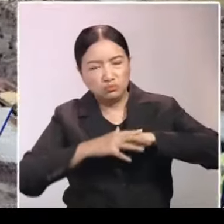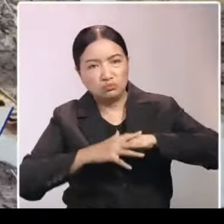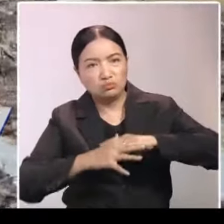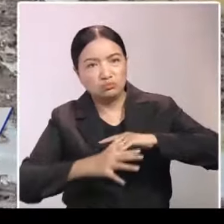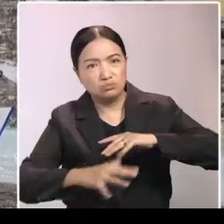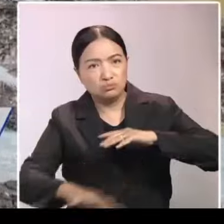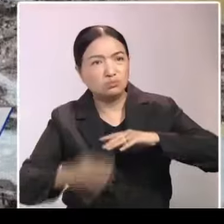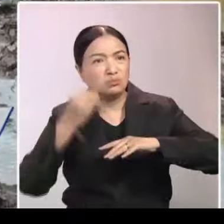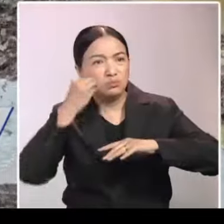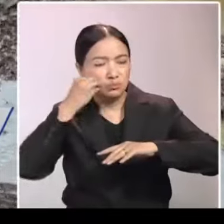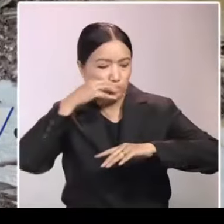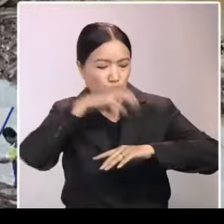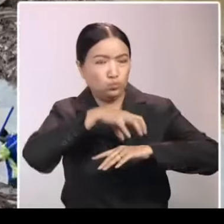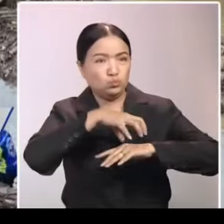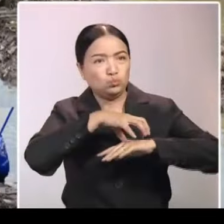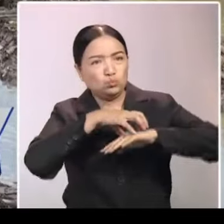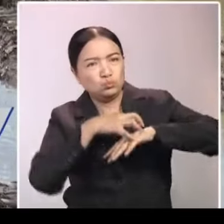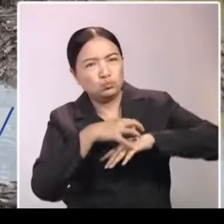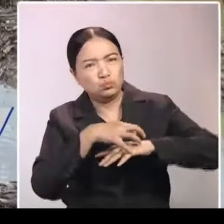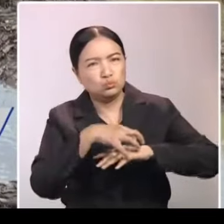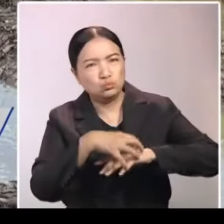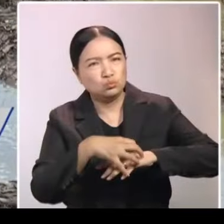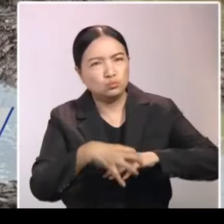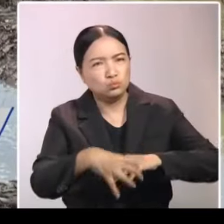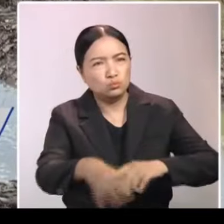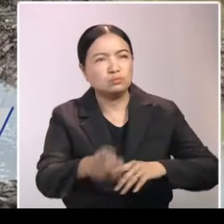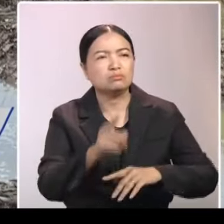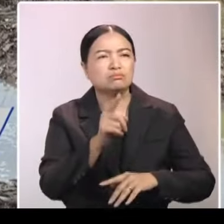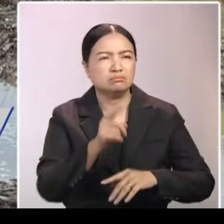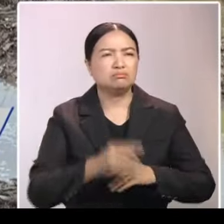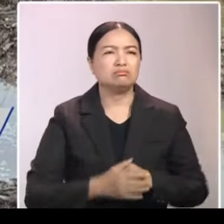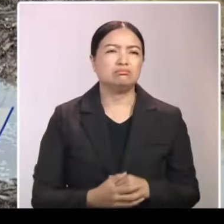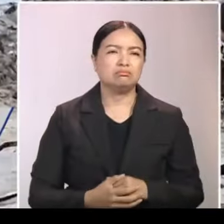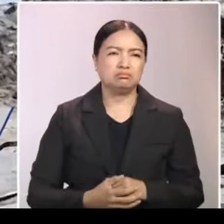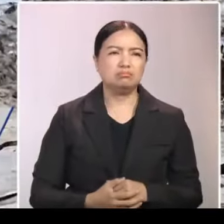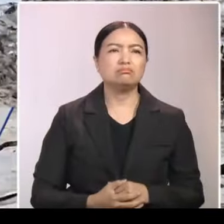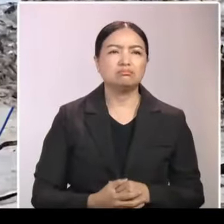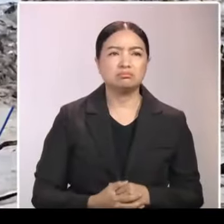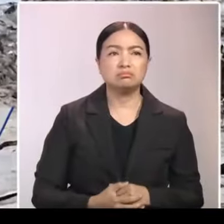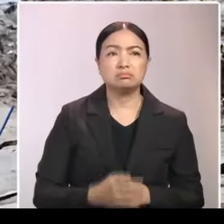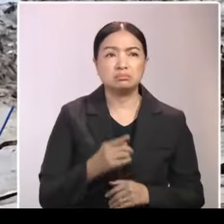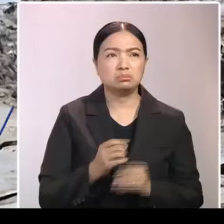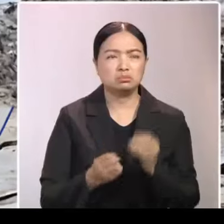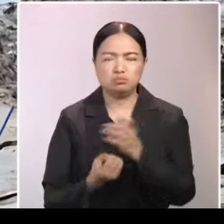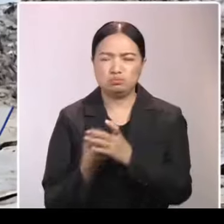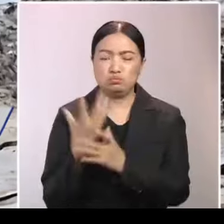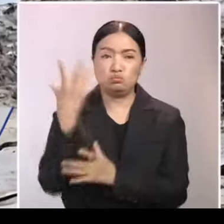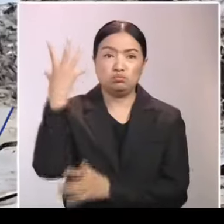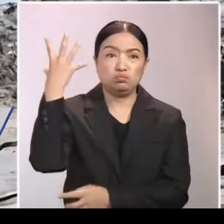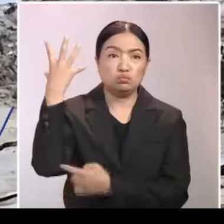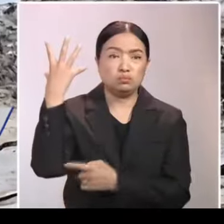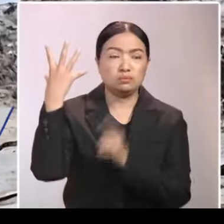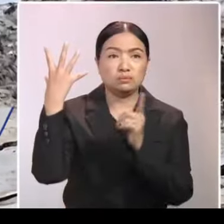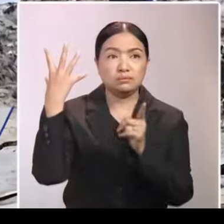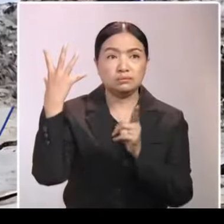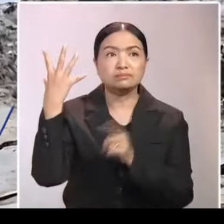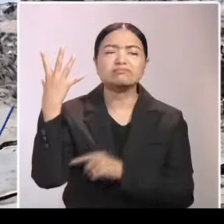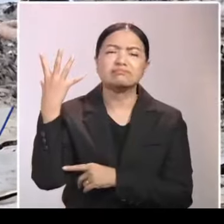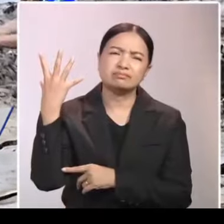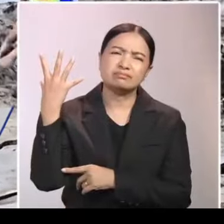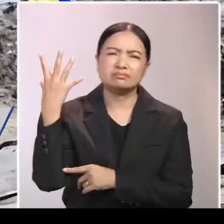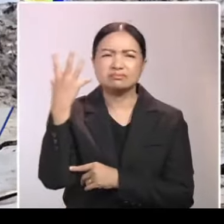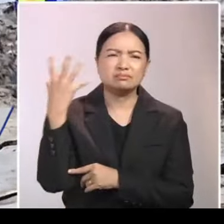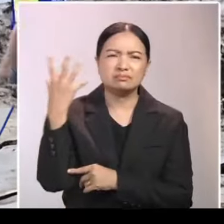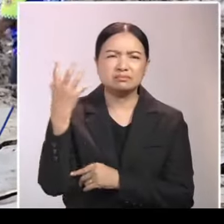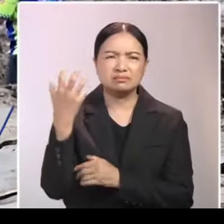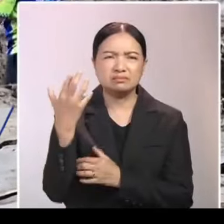ตลิ่งเนี่ยทรุดตัวตามลงมาด้วยโอ้โหนี่ใหญ่มากเลยนะค่ะแล้วก็จะเห็นมีต้นไม้ขนาดขดใหญ่ตรงนั้นเนี่ยคือก็ยัง